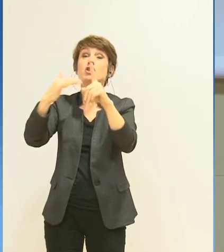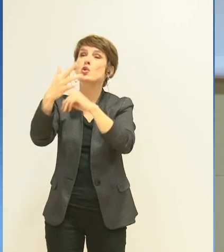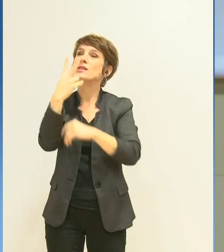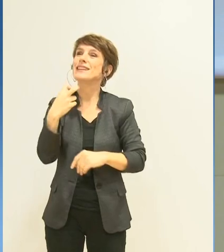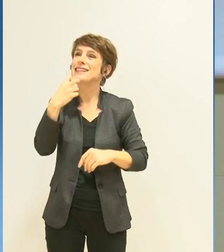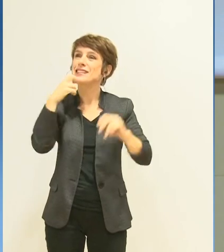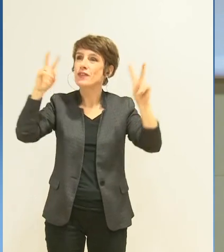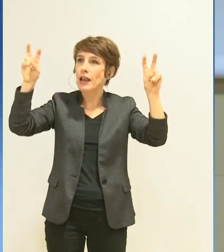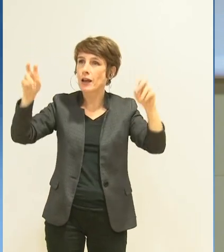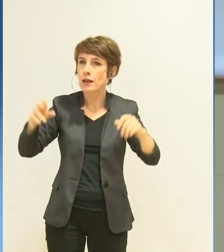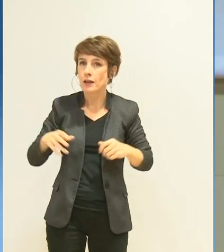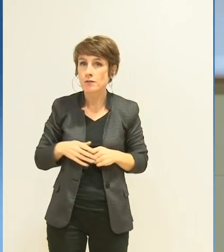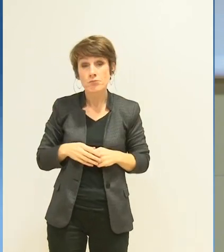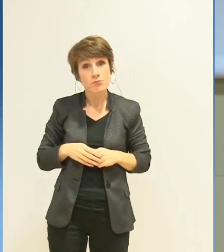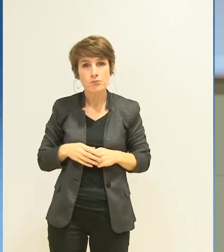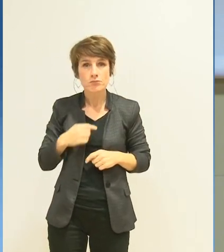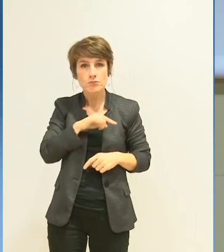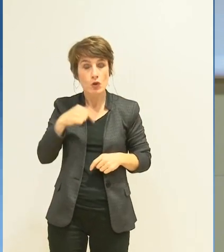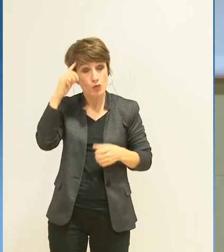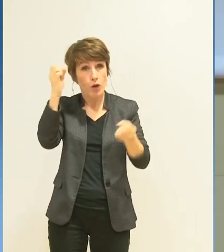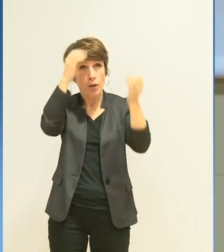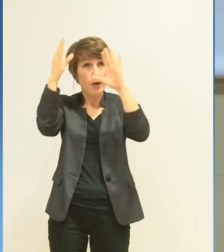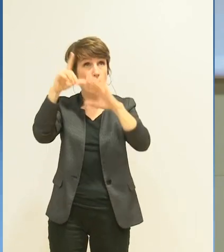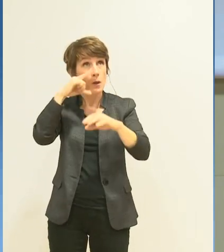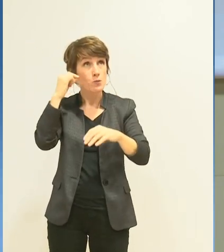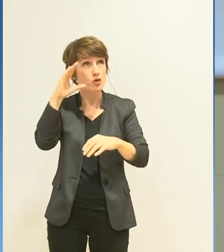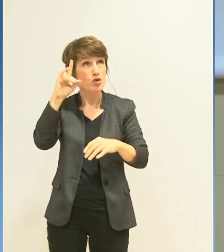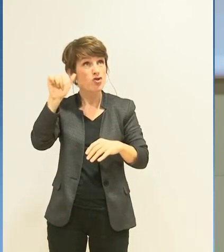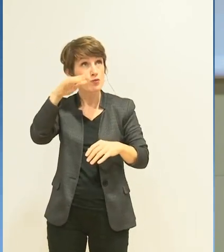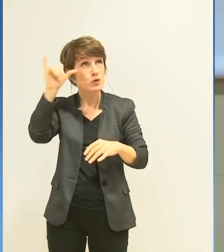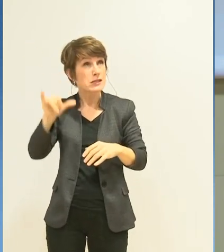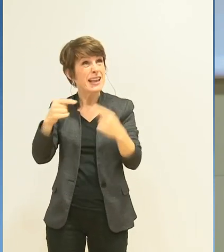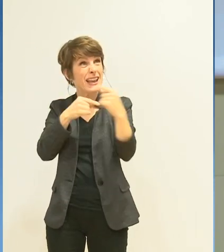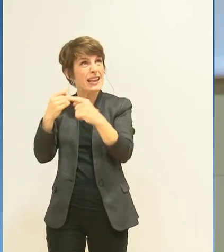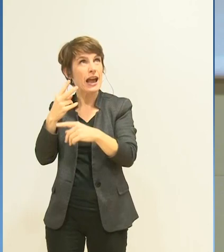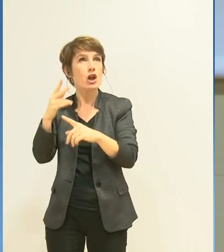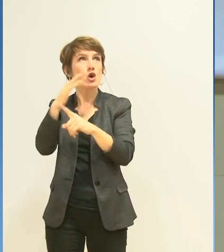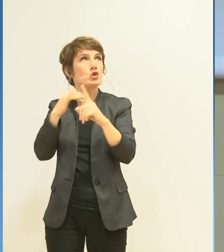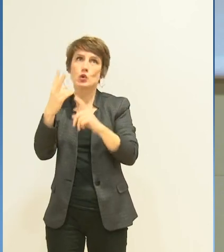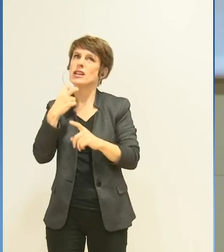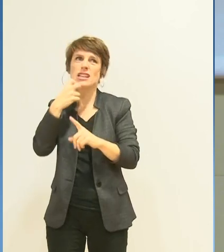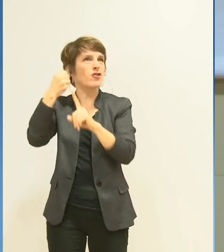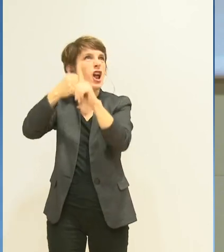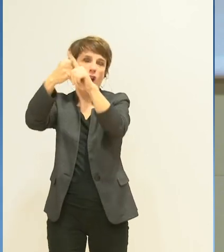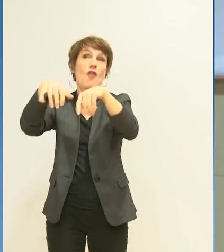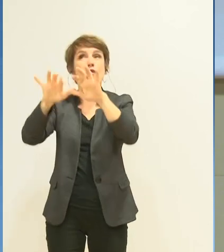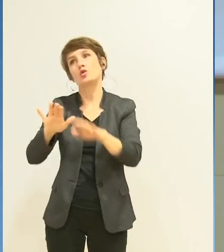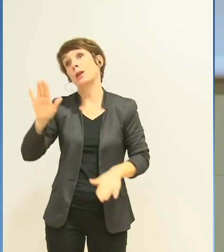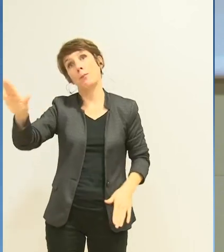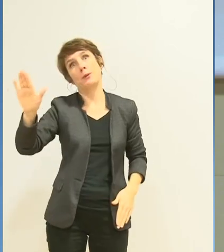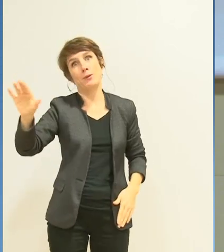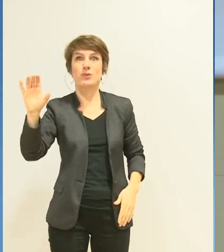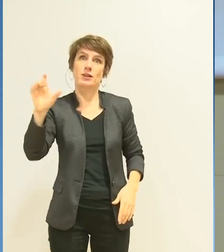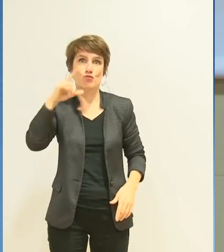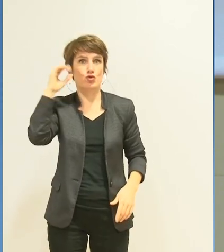quand nous pensons monsieur chamussy nous pensons tout de suite à la société civile engagés pour la défense des fonctionnaires je crois qu'il est important de rappeler que